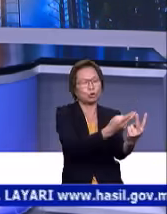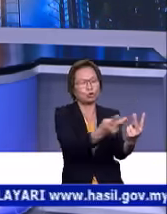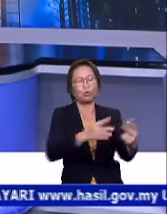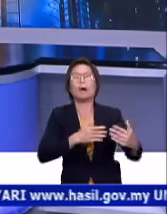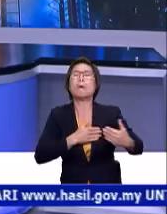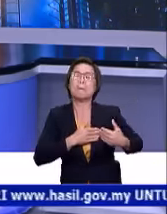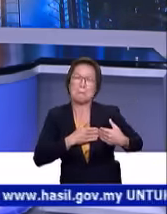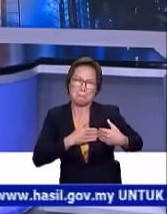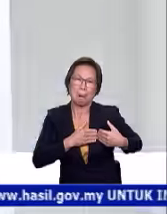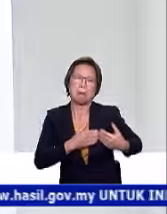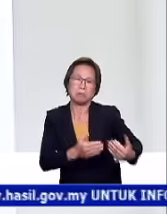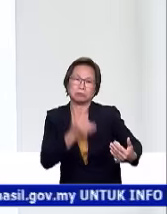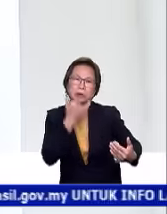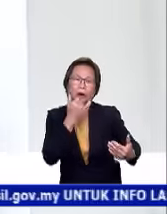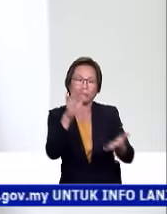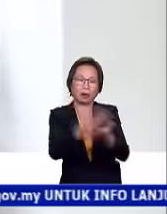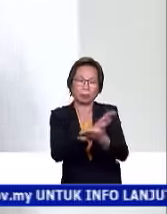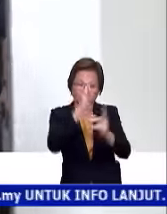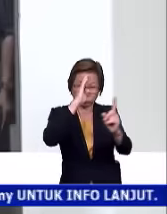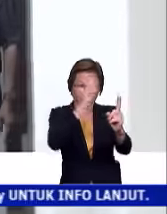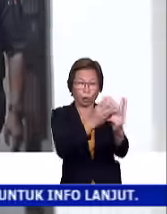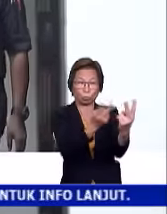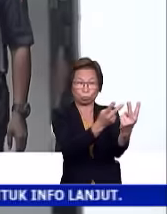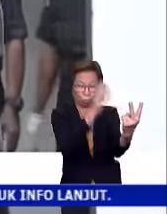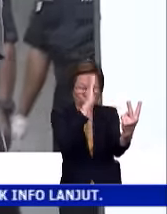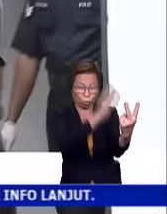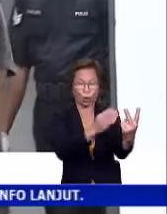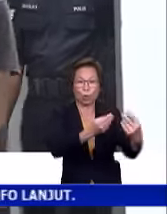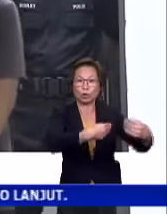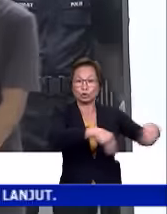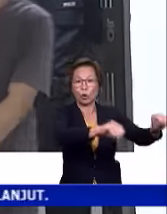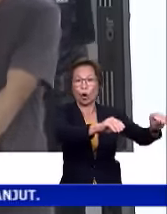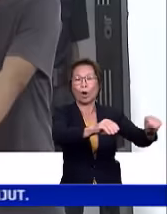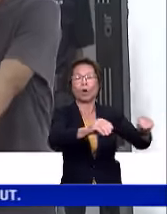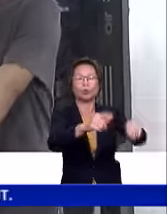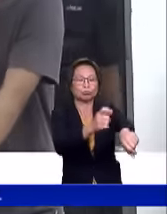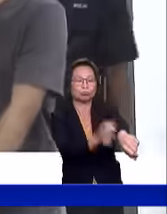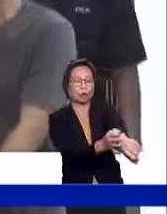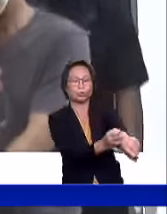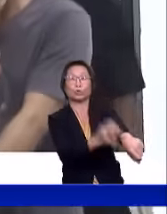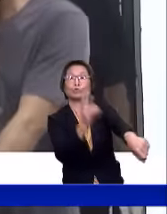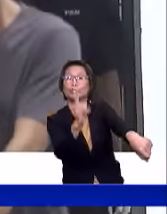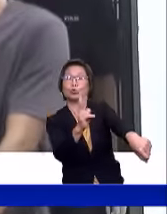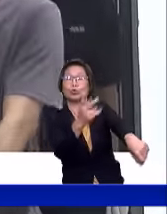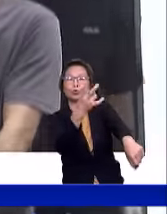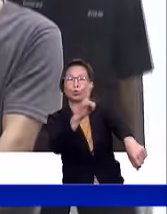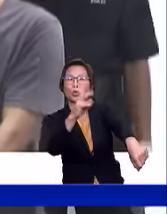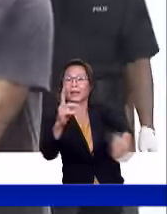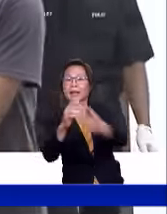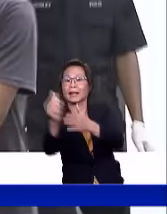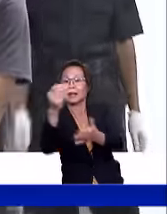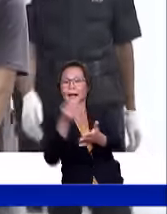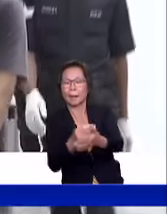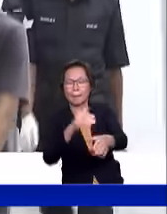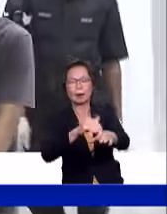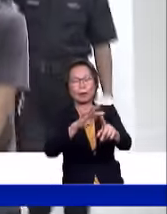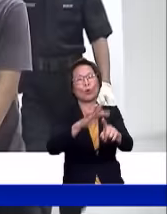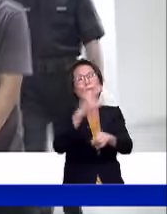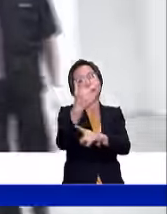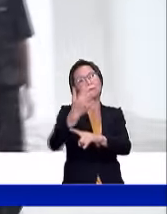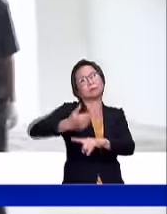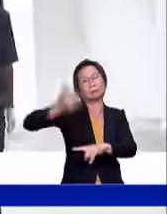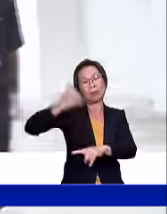salah. Mengikut kertas pertuduhan, mereka didakwa menggadaikan 2 utas jam bernilai RM17,000 pada Mac